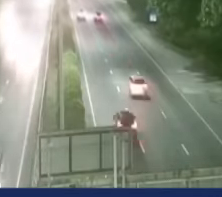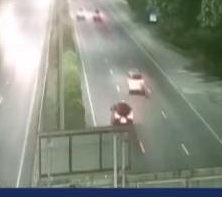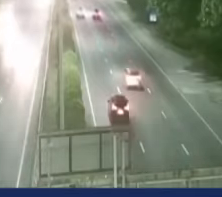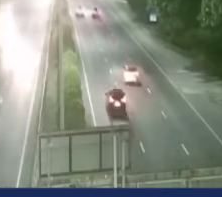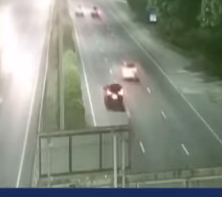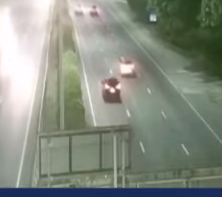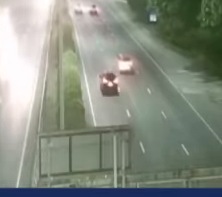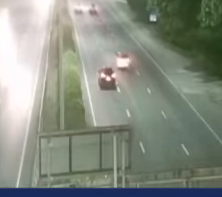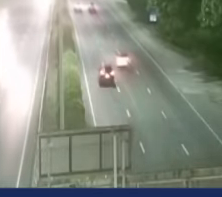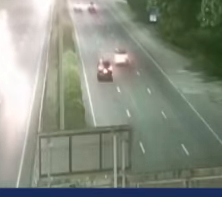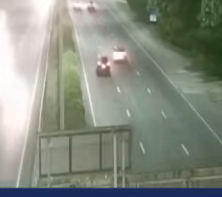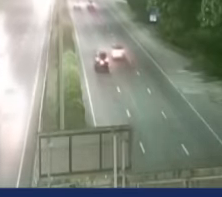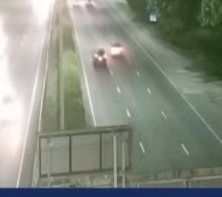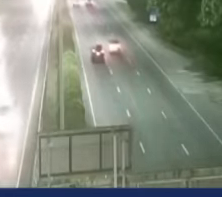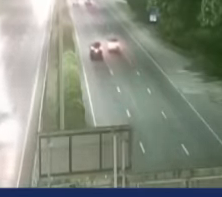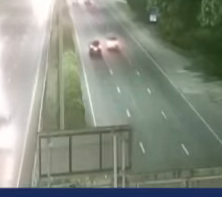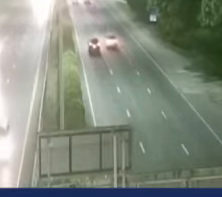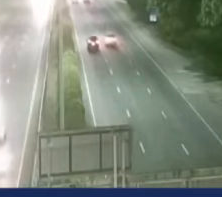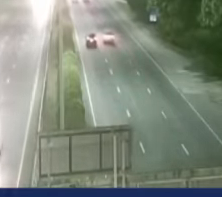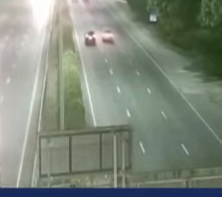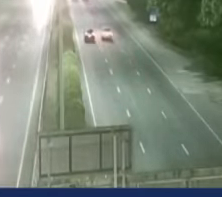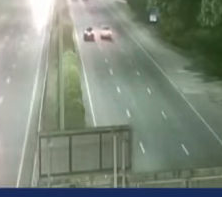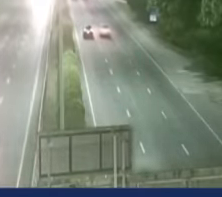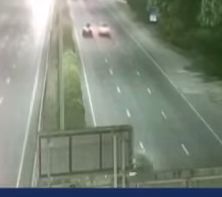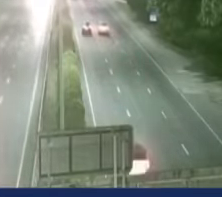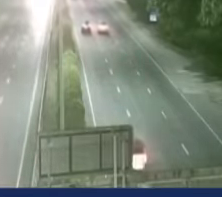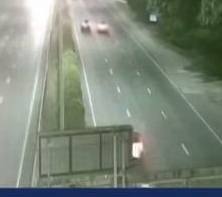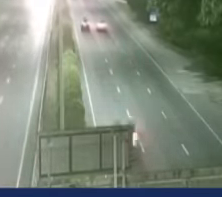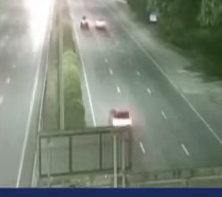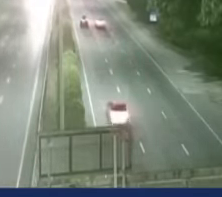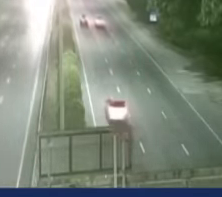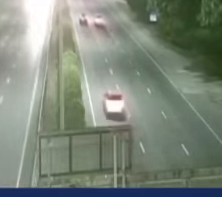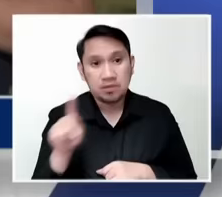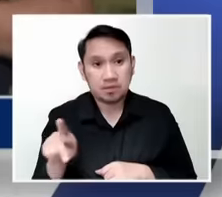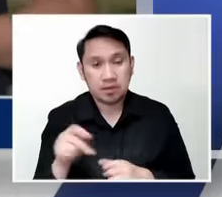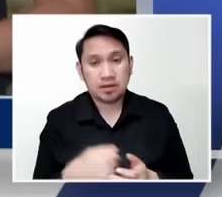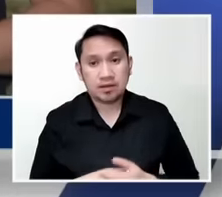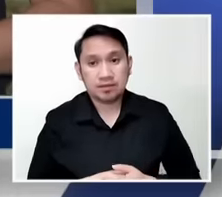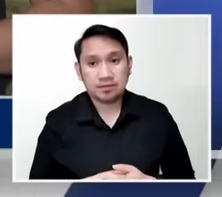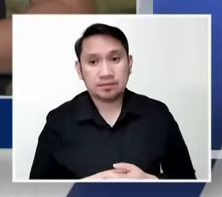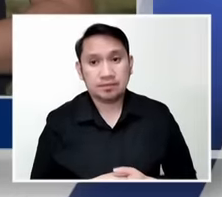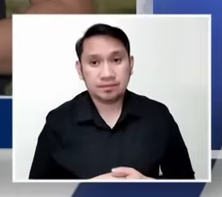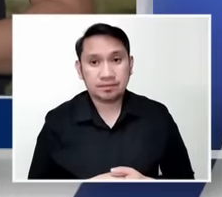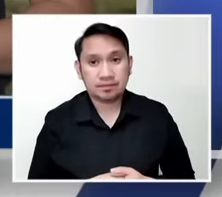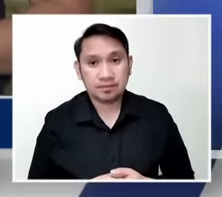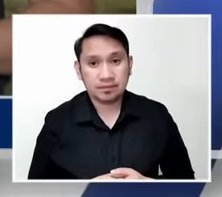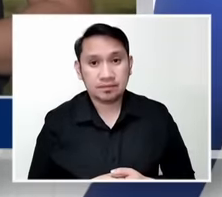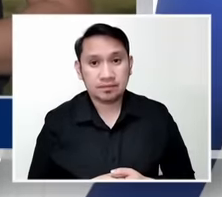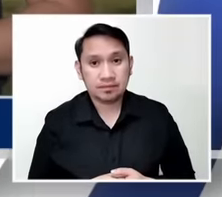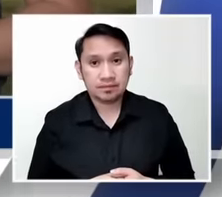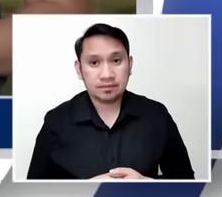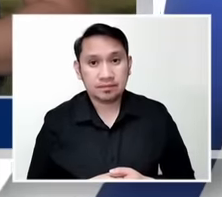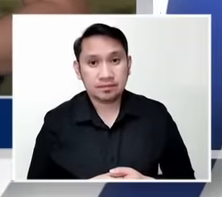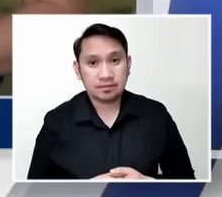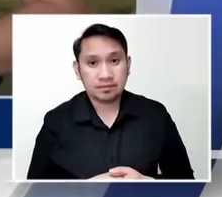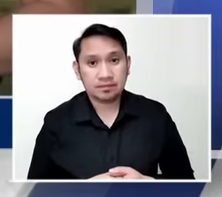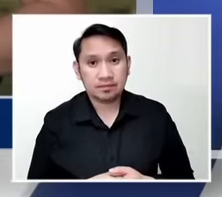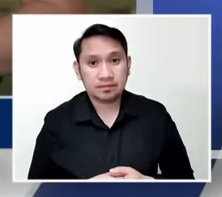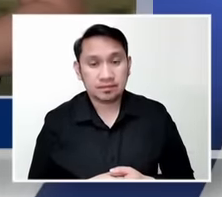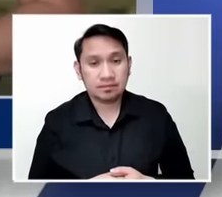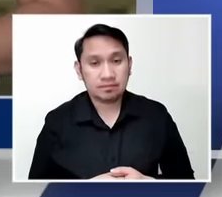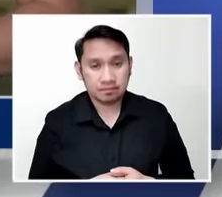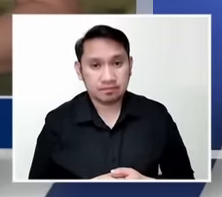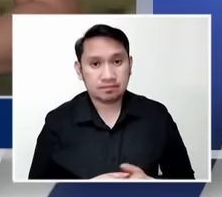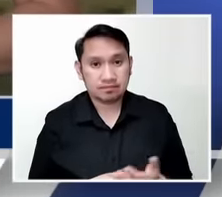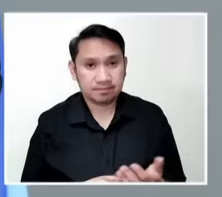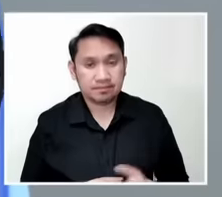mga kababayan sa Sasimon area dyan sa Pampanga. Karen. Maraming salamat, Johnson Manabat.